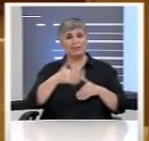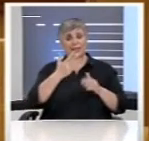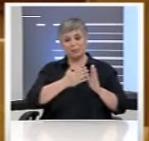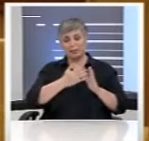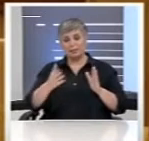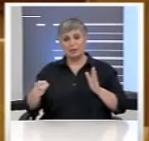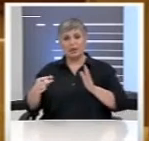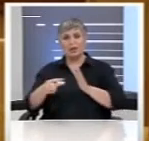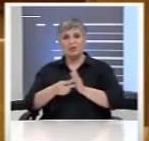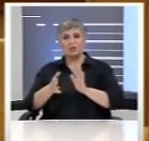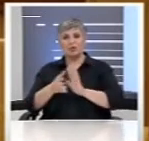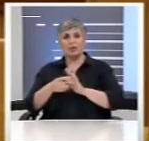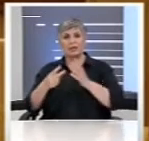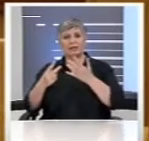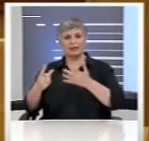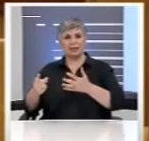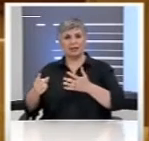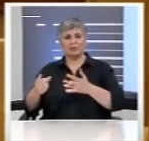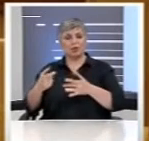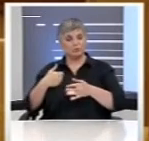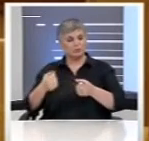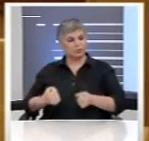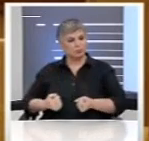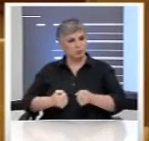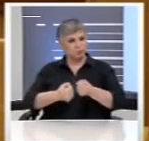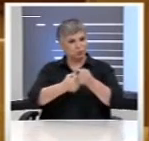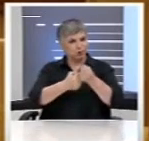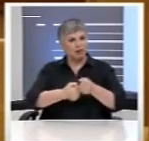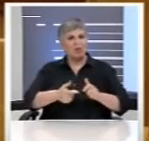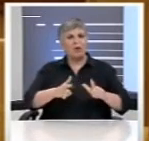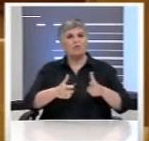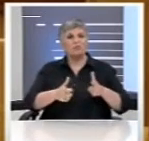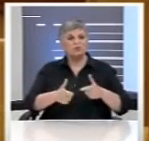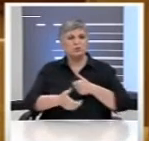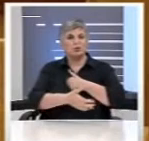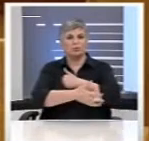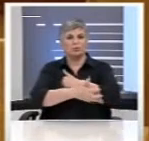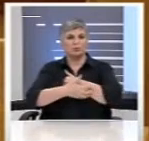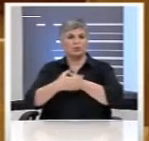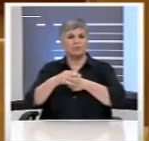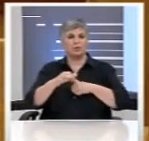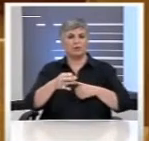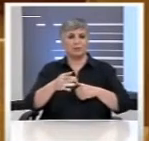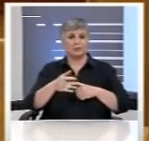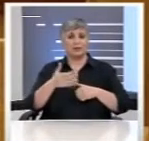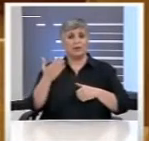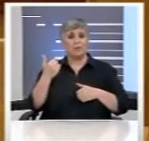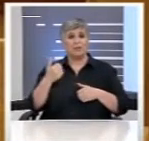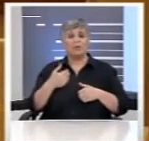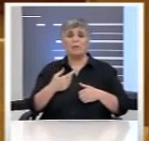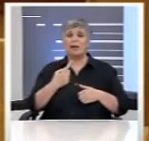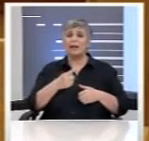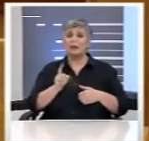ο προϋπολογισμός στήριξης των πιο φτωχών, των πιο ευάλωτων οικοκυριών, αυξήθηκε από τα 100 εκατομμύρια στα 700